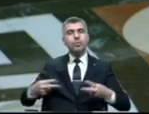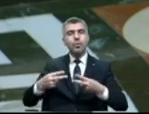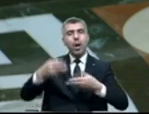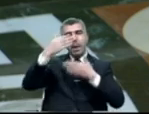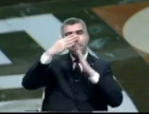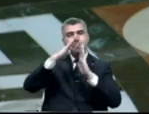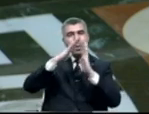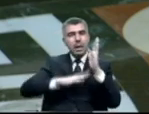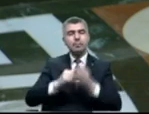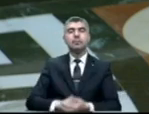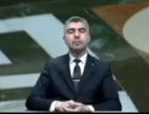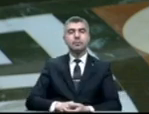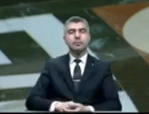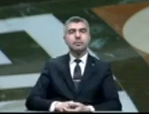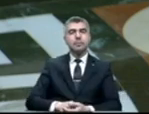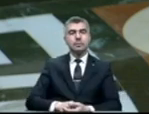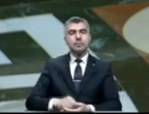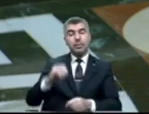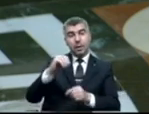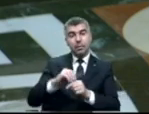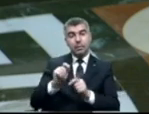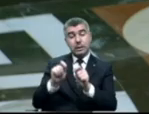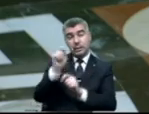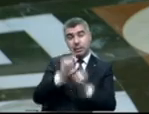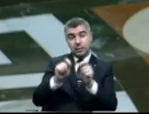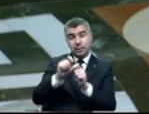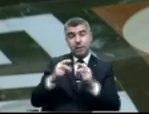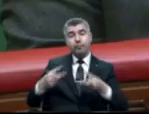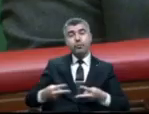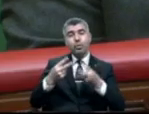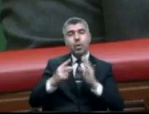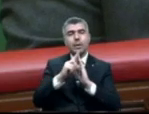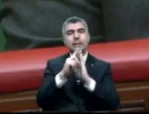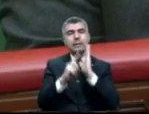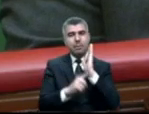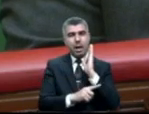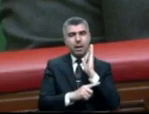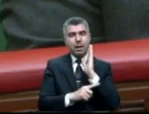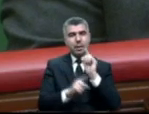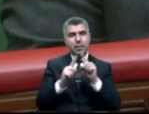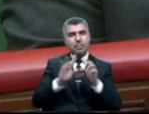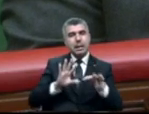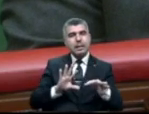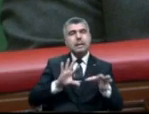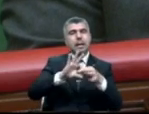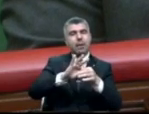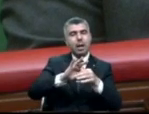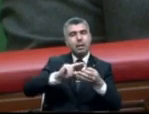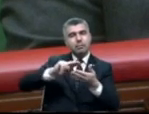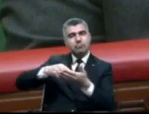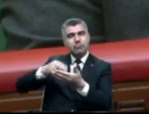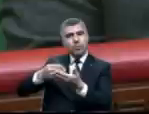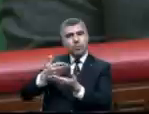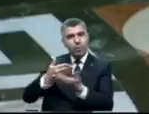الوطني. فعندنا كذلك تأهيل الأسواق الأسبوعية اللي كنديروها عبر اتفاقيات على